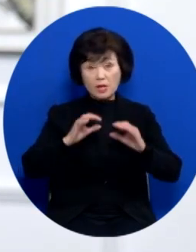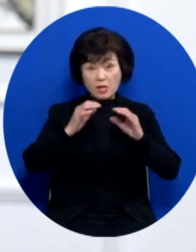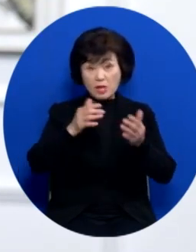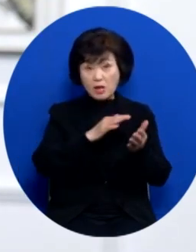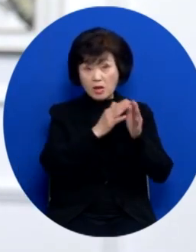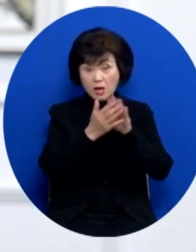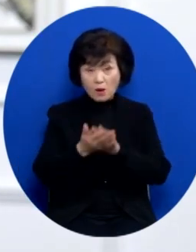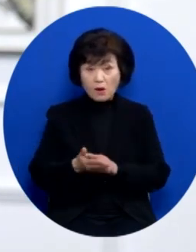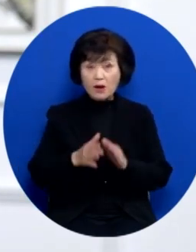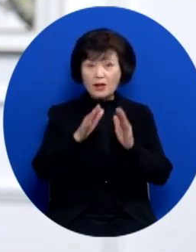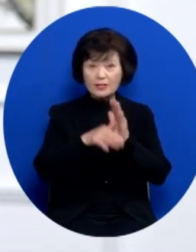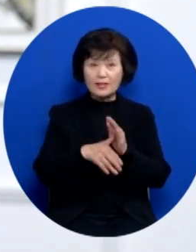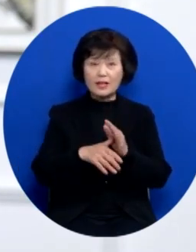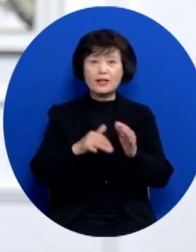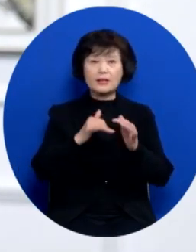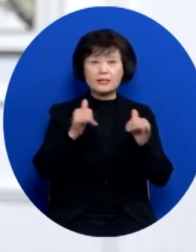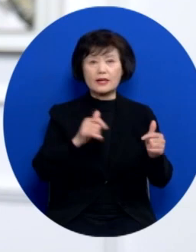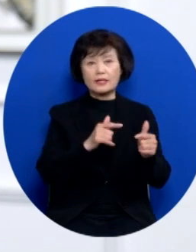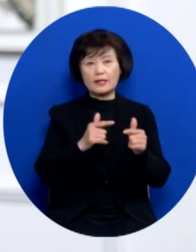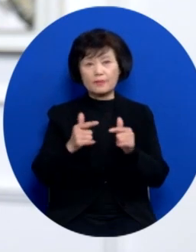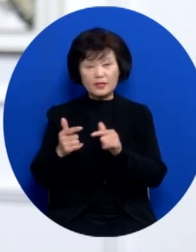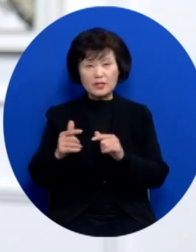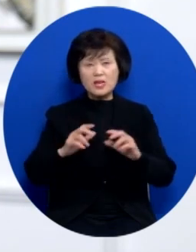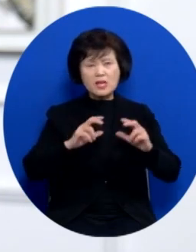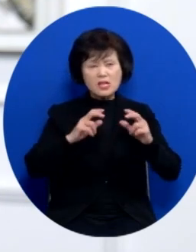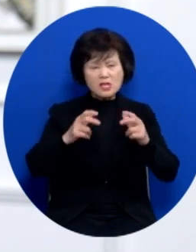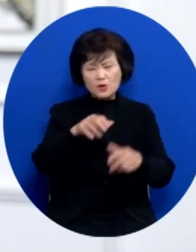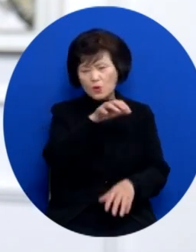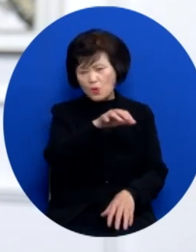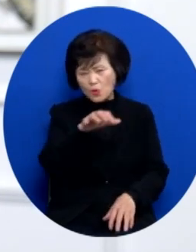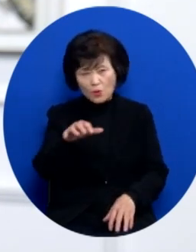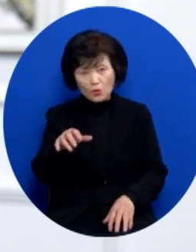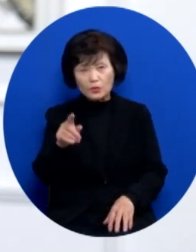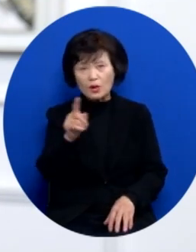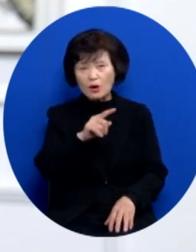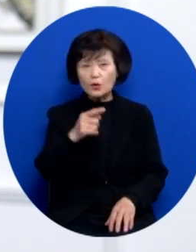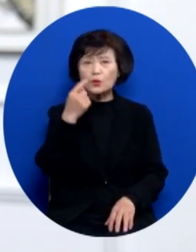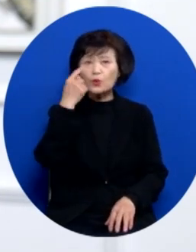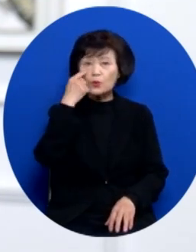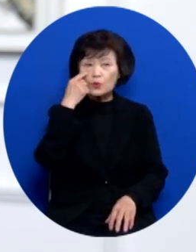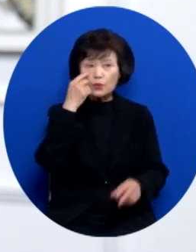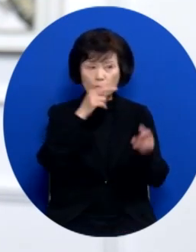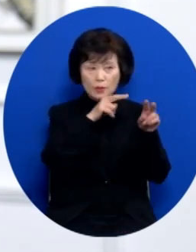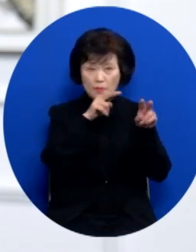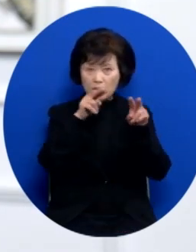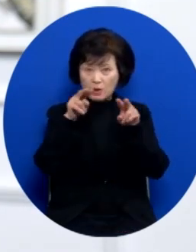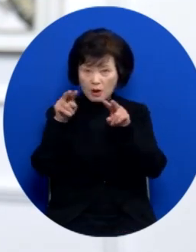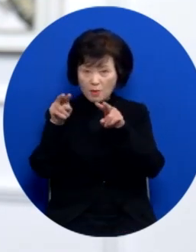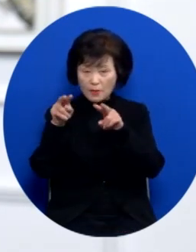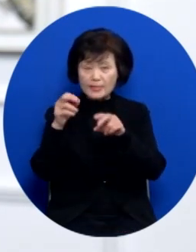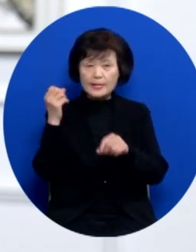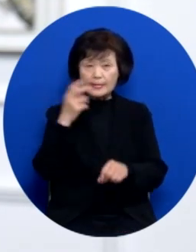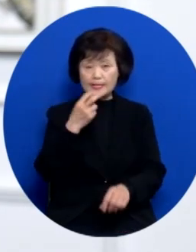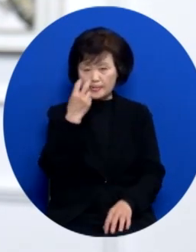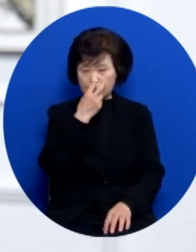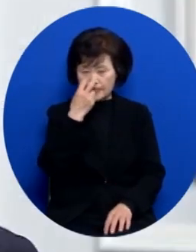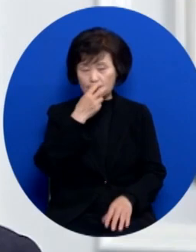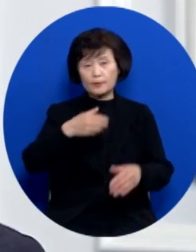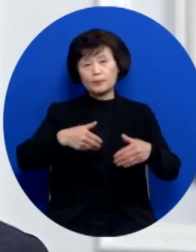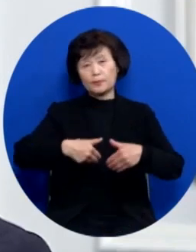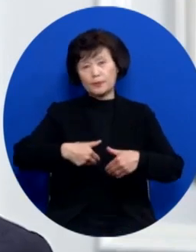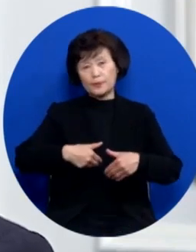세상, 사회, 사람들을 지구촌 곳곳을 어떤 시선으로 바라보고 있었는지 점검해 보아야